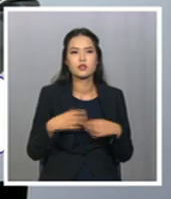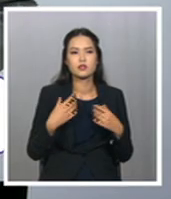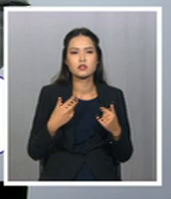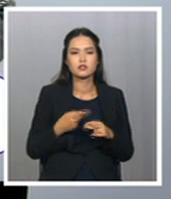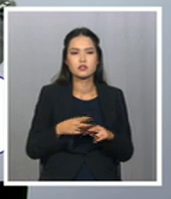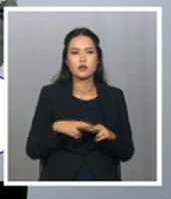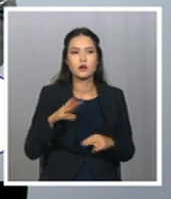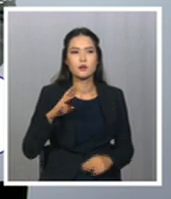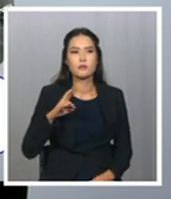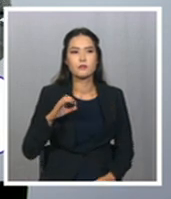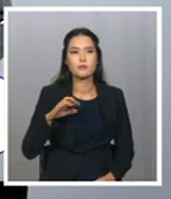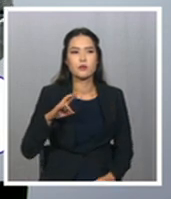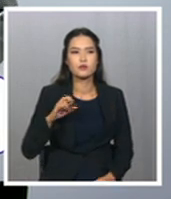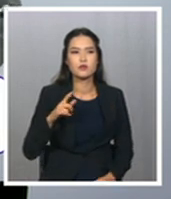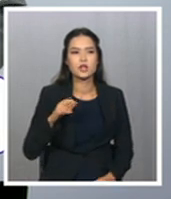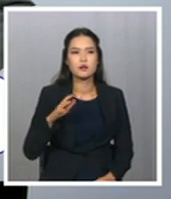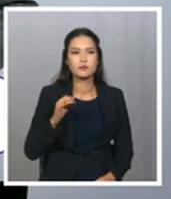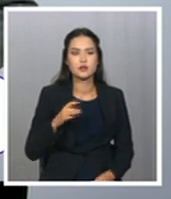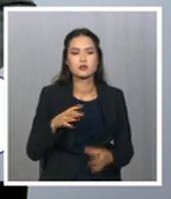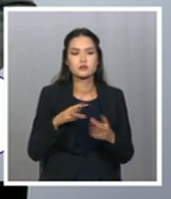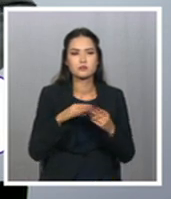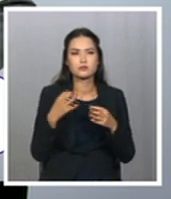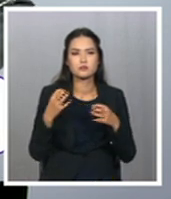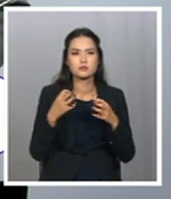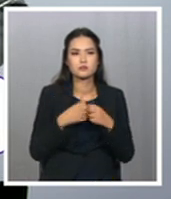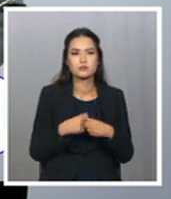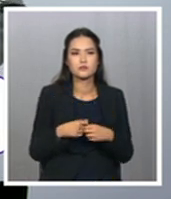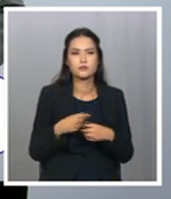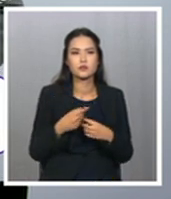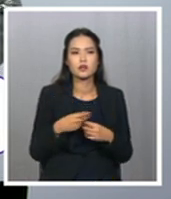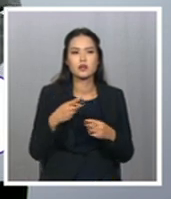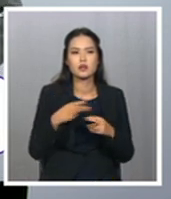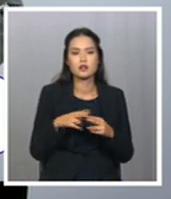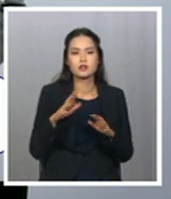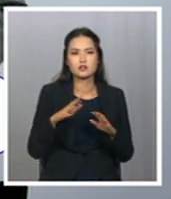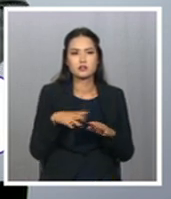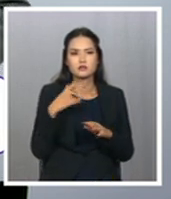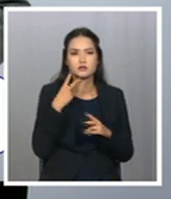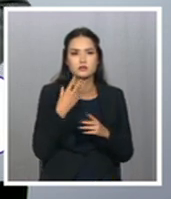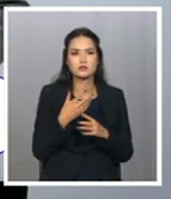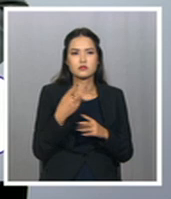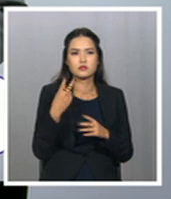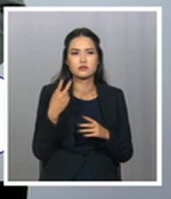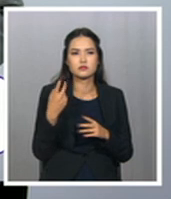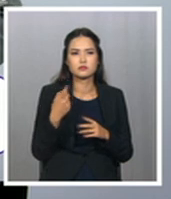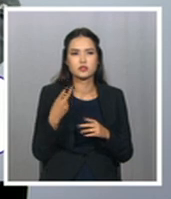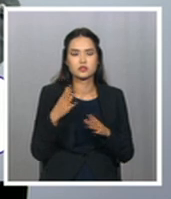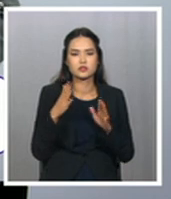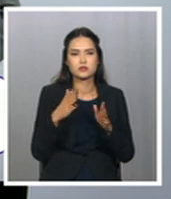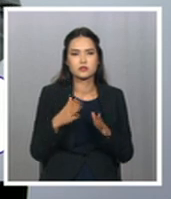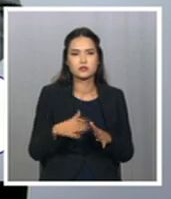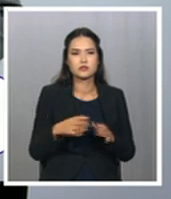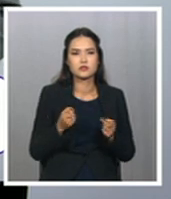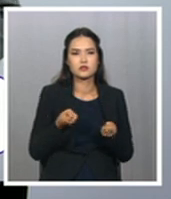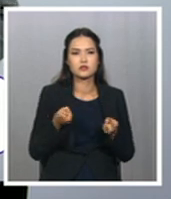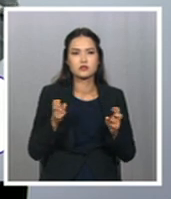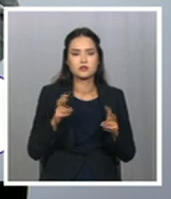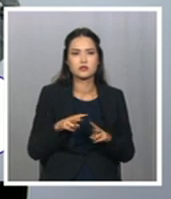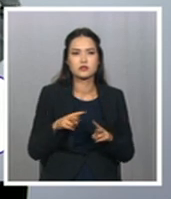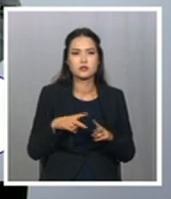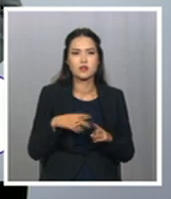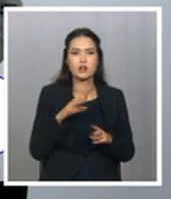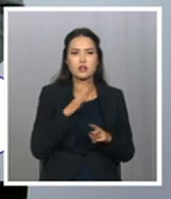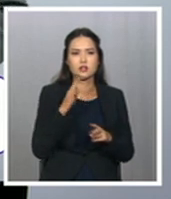моногибридті будандастыруды талдап көрейік. Жалпы моногибридті будандастыру дегеніміз бір жұп белгілері бойынша айырмашылық жасайтын